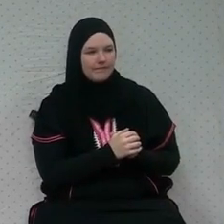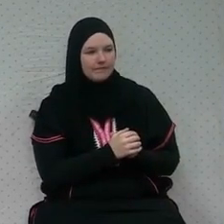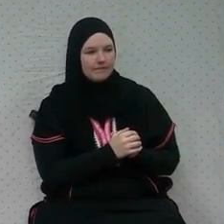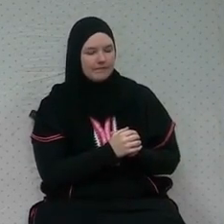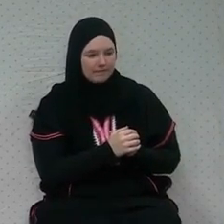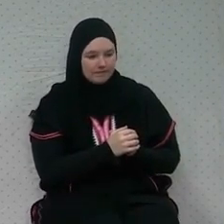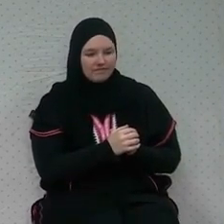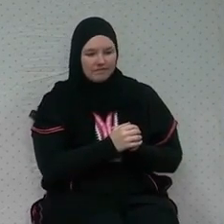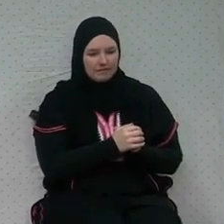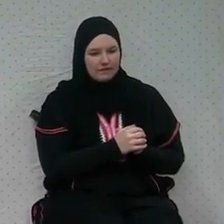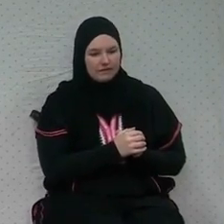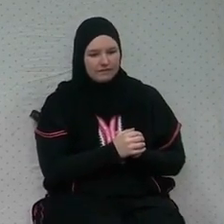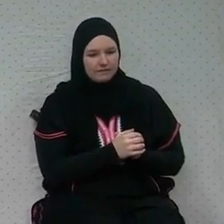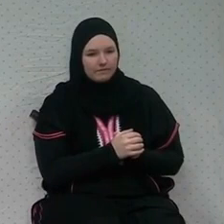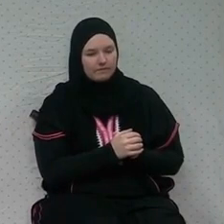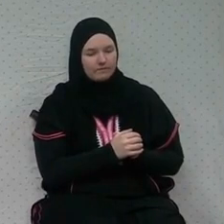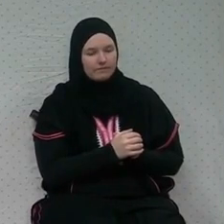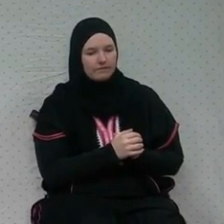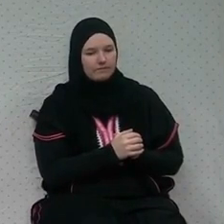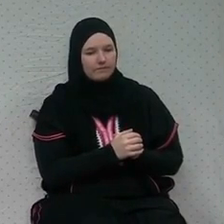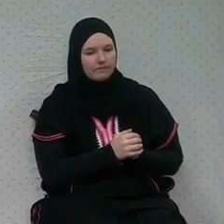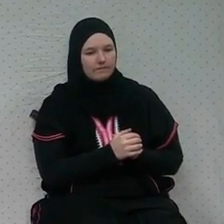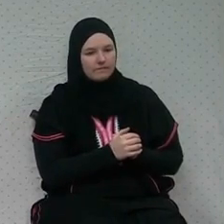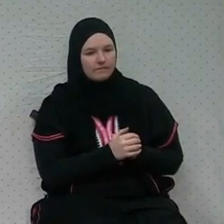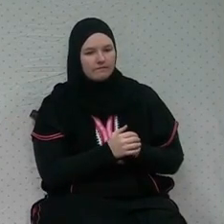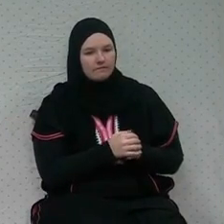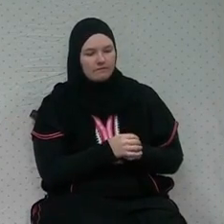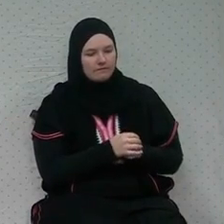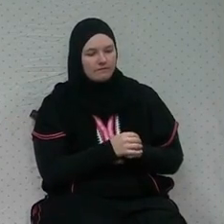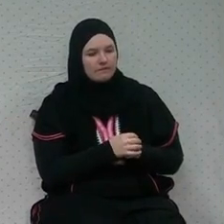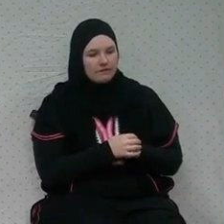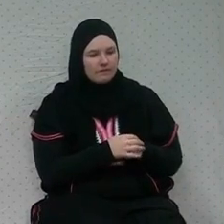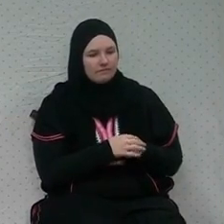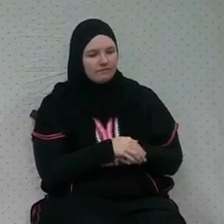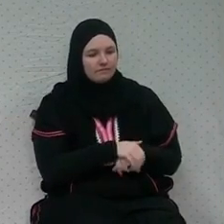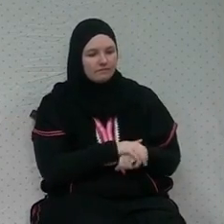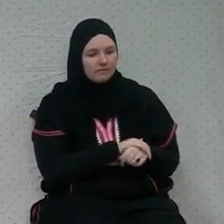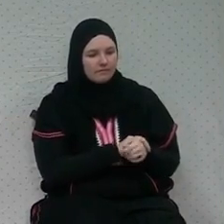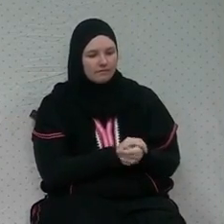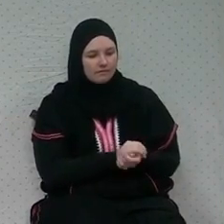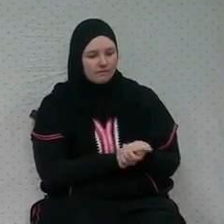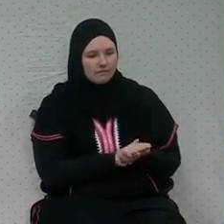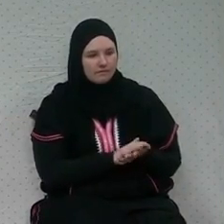وَالْأَزْلَامُ رِجْسٌ مِّنْ عَمَلِ الشَّيْطَانِ فَاجْتَنِبُوهُ.